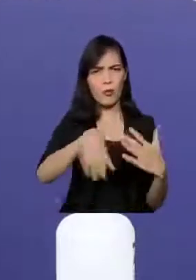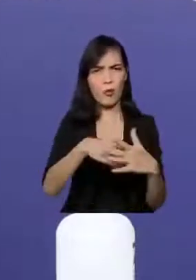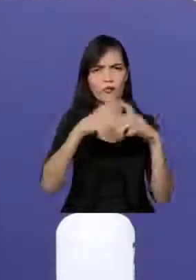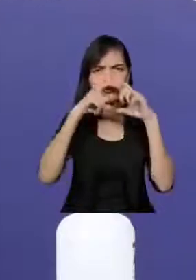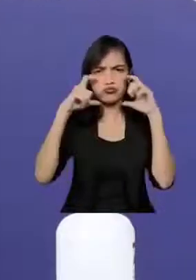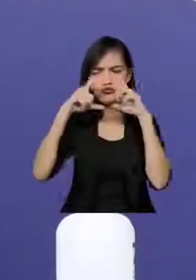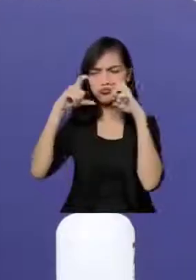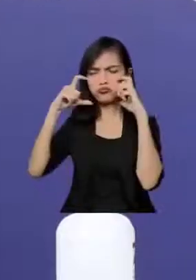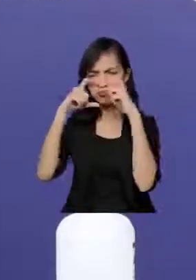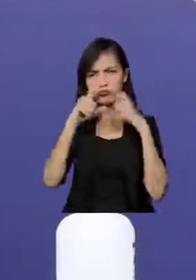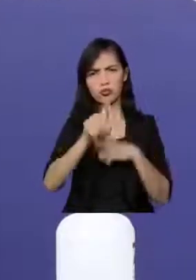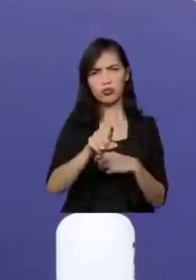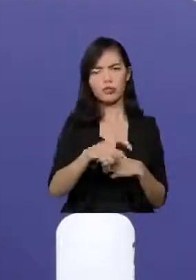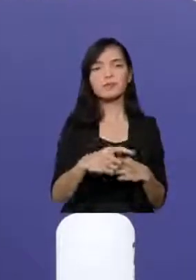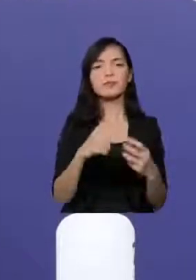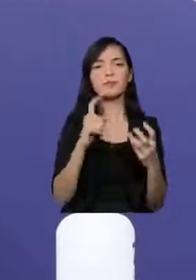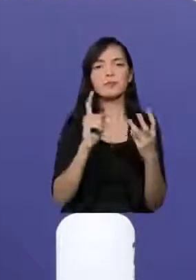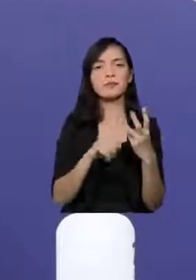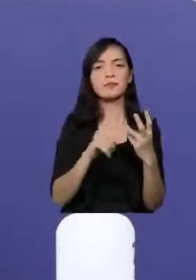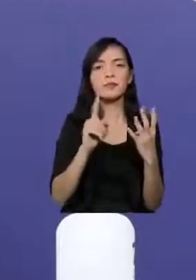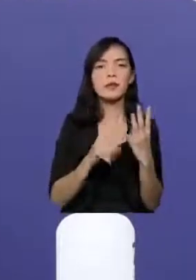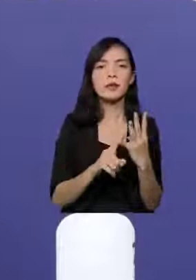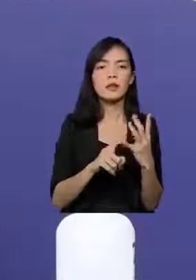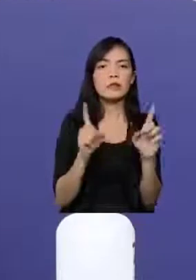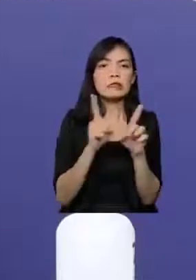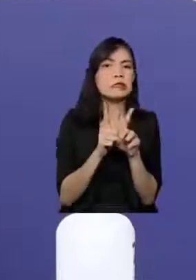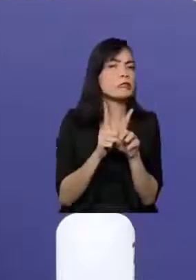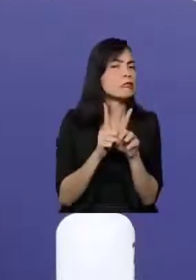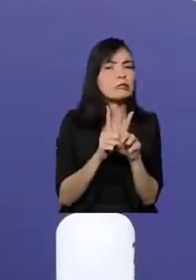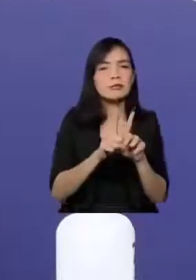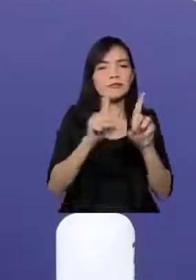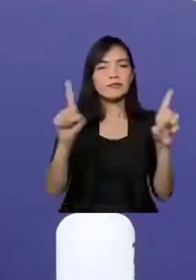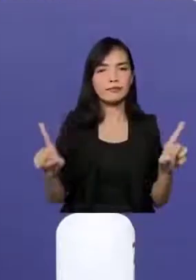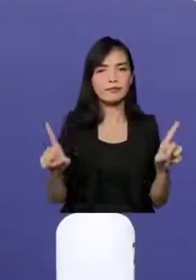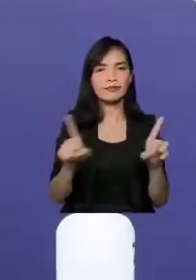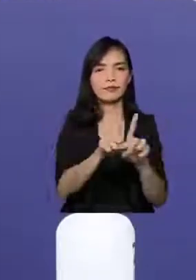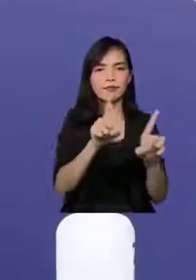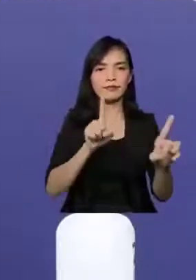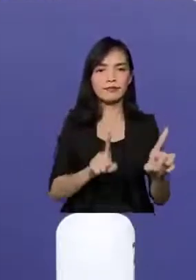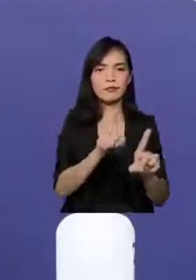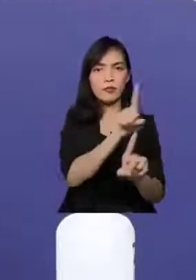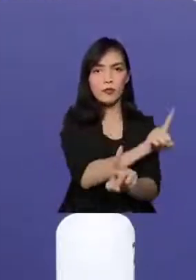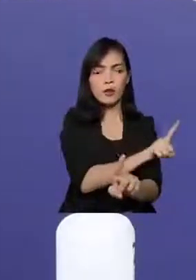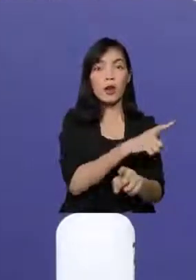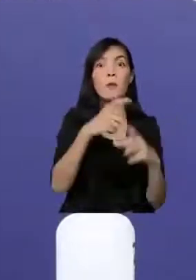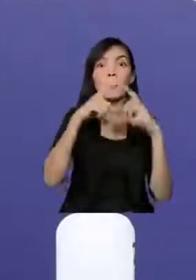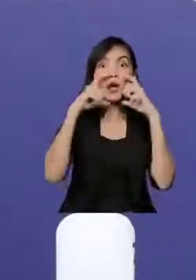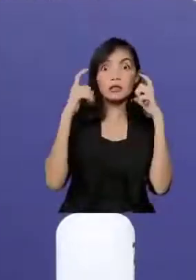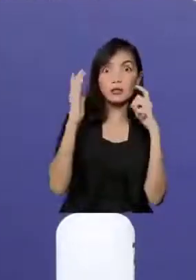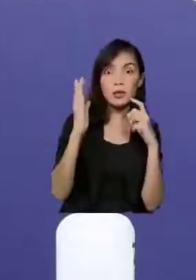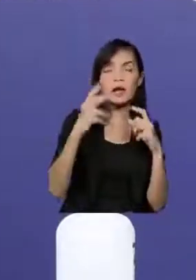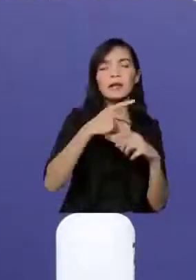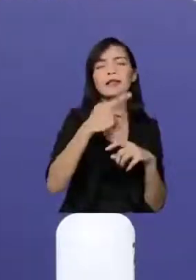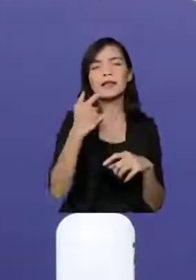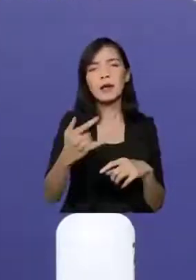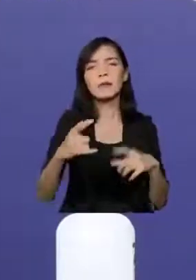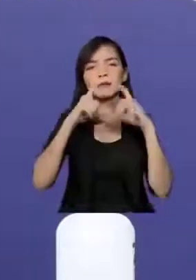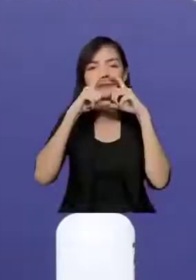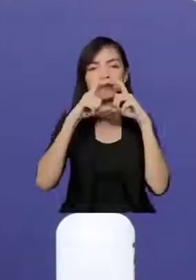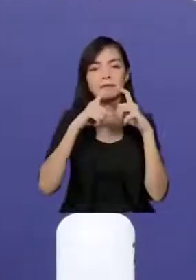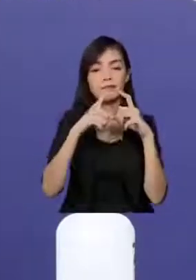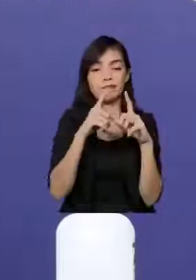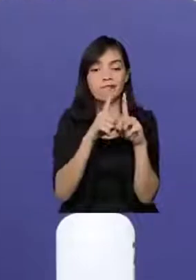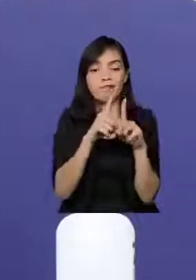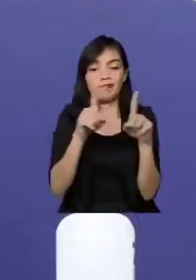lalu selain itu juga tetap jaga jarak Sekalipun kita sudah menggunakan masker kita tetap masih harus menjaga